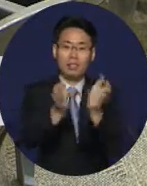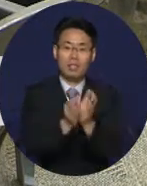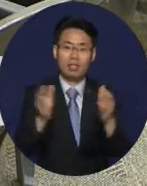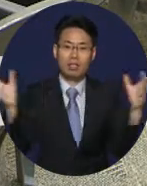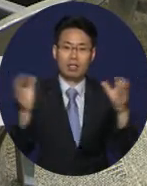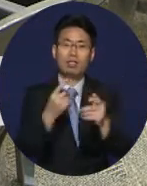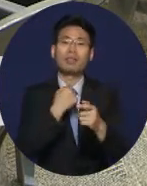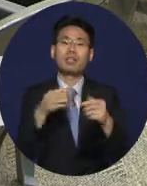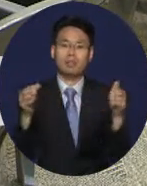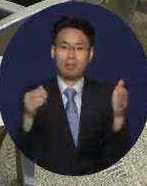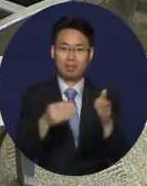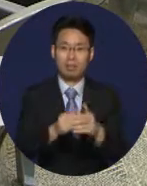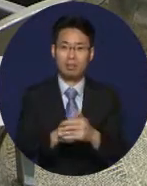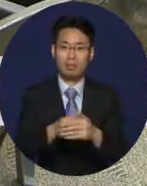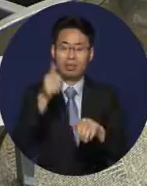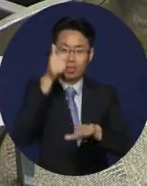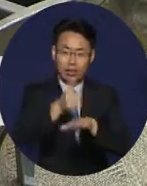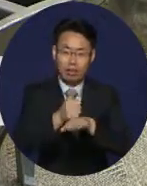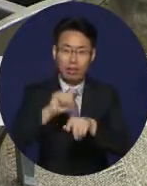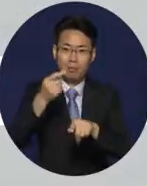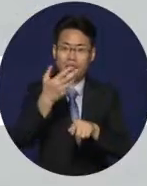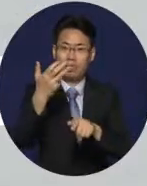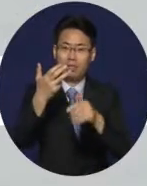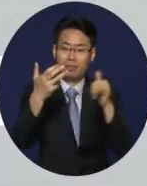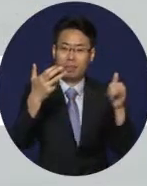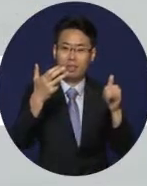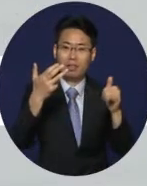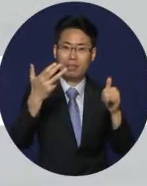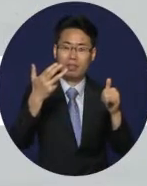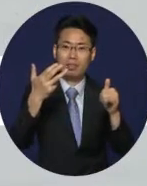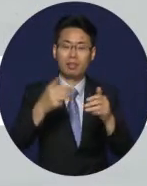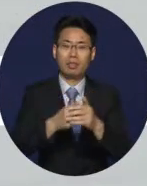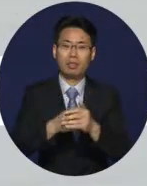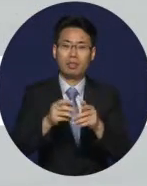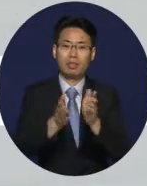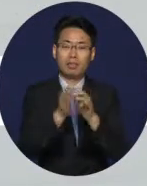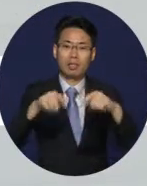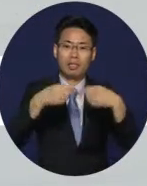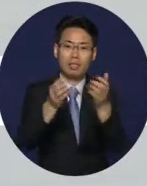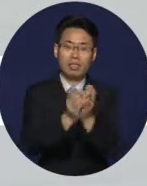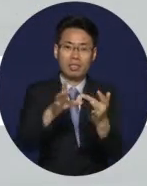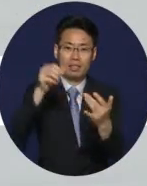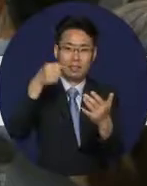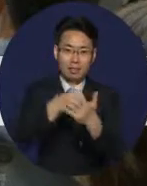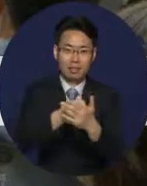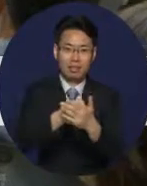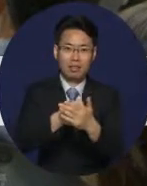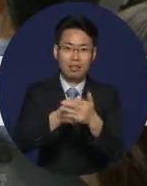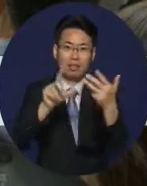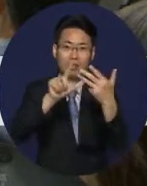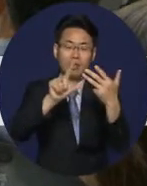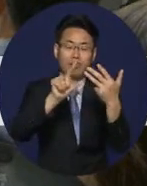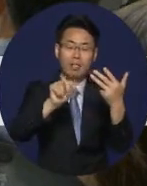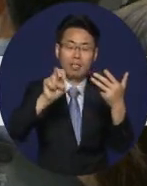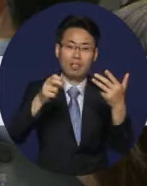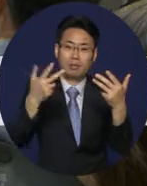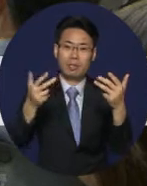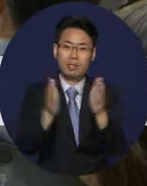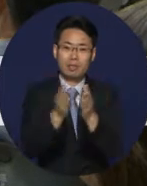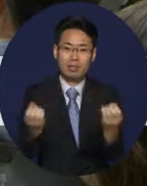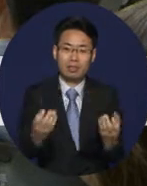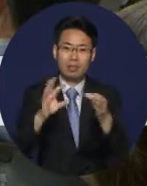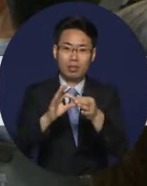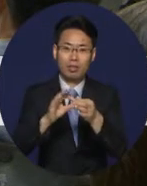시민참여단을 모집한 바 있습니다. 그 결과 108명의 포항 미래비전 시민참여단이 선정됐으며, 지난 8월 27일 발대식을